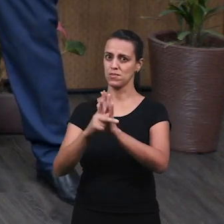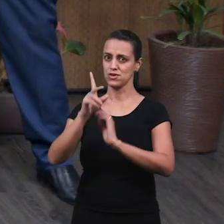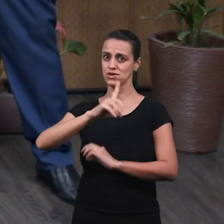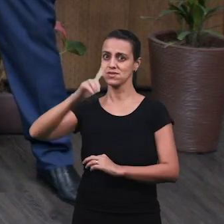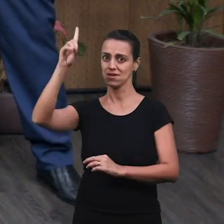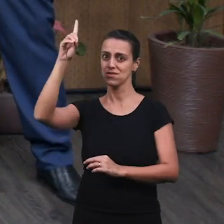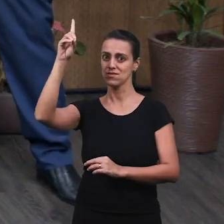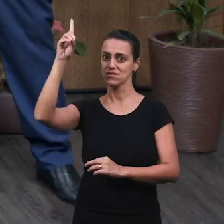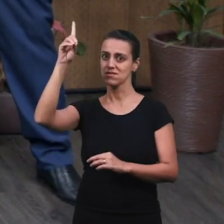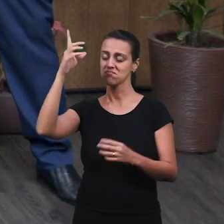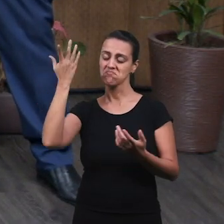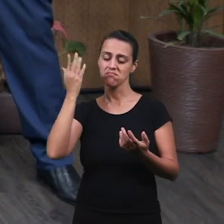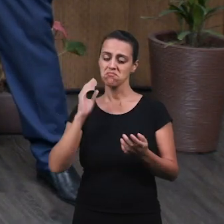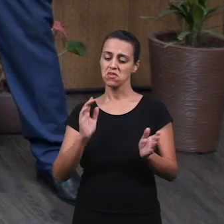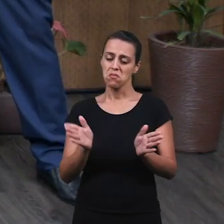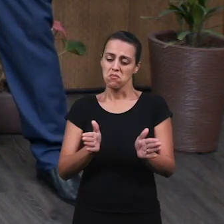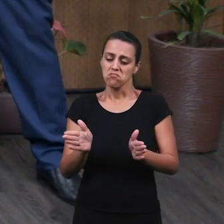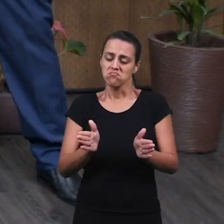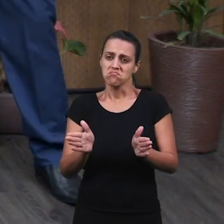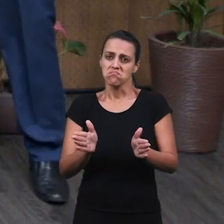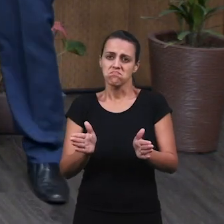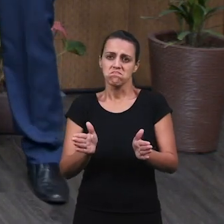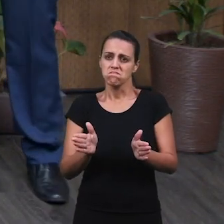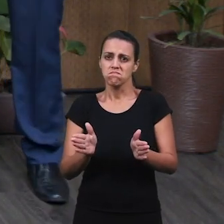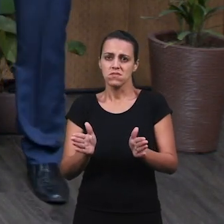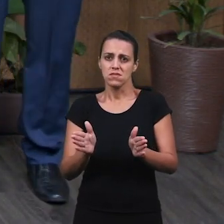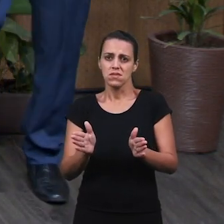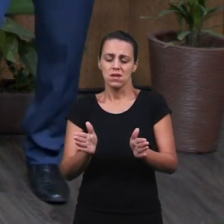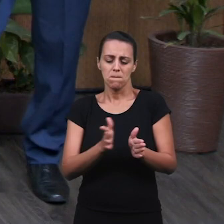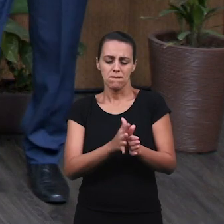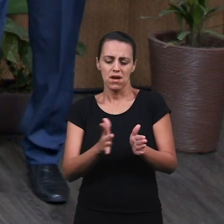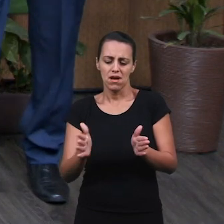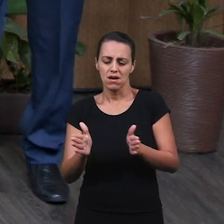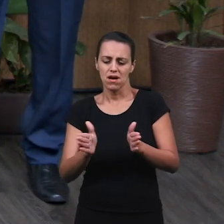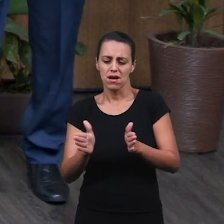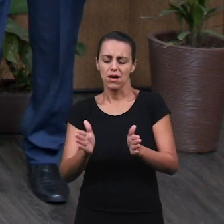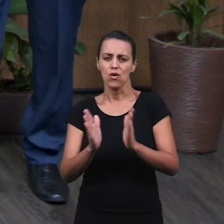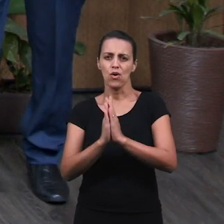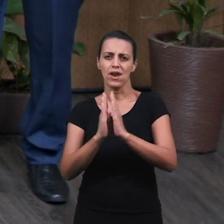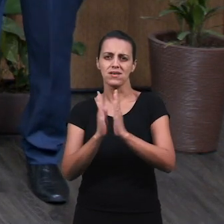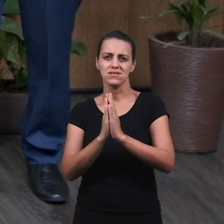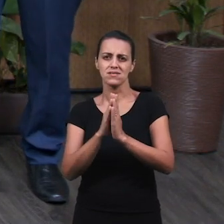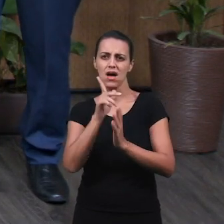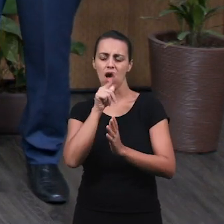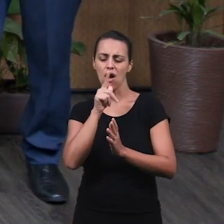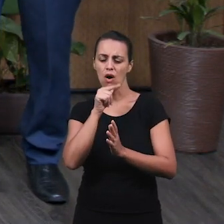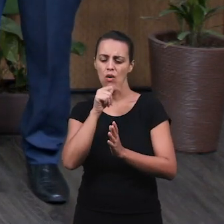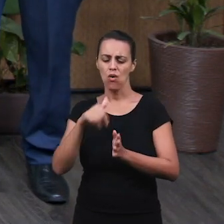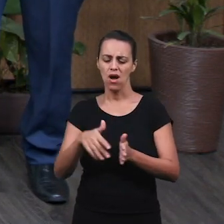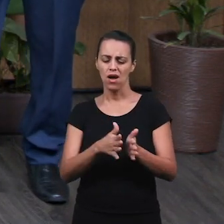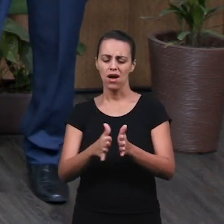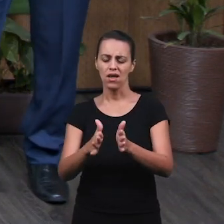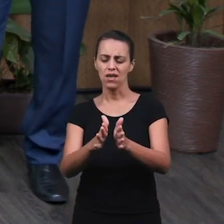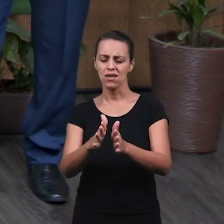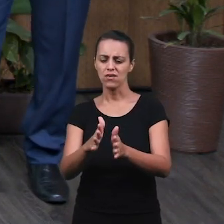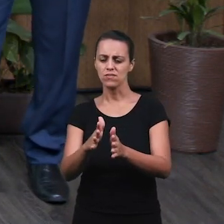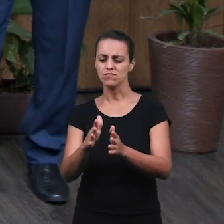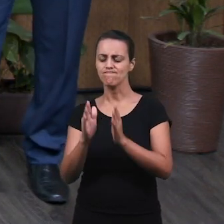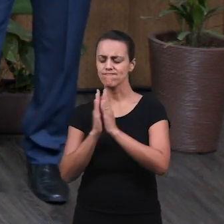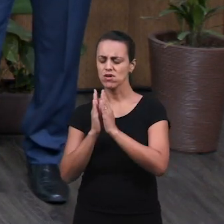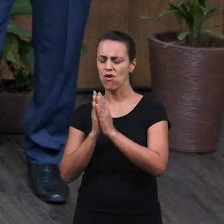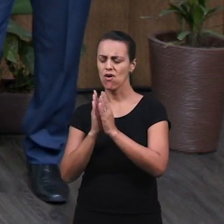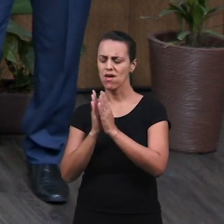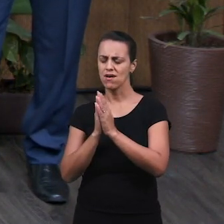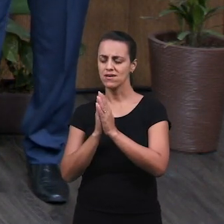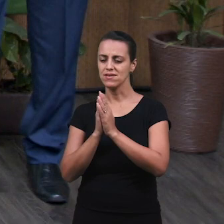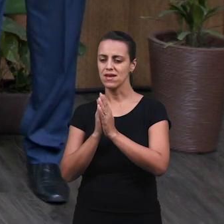prière à côté du fleuve, que quelques personnes qui étaient à cet endroit, et Paul et Silas